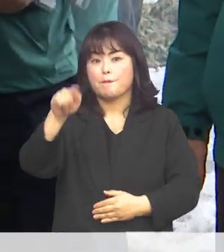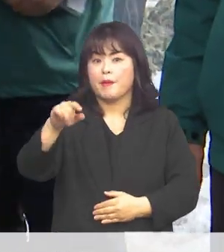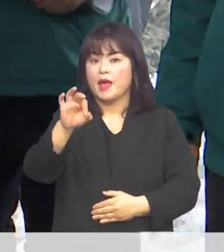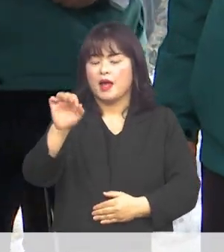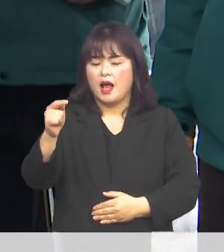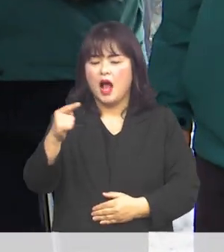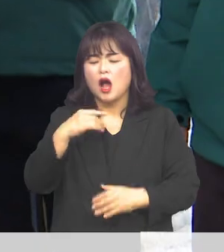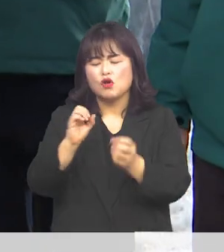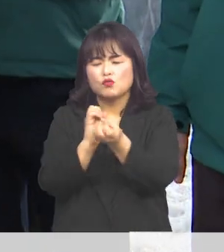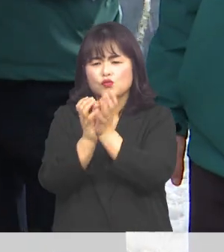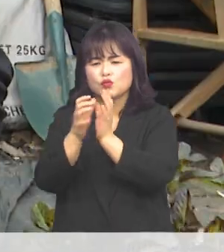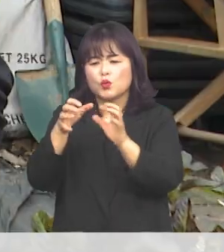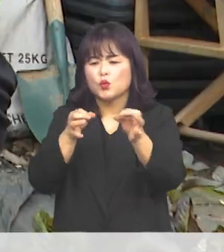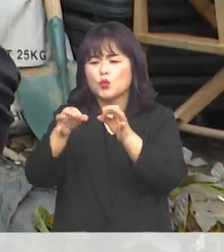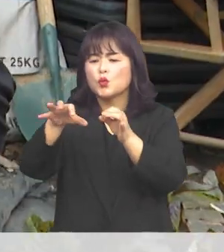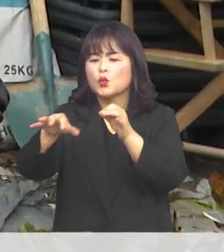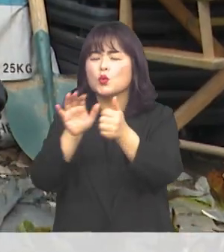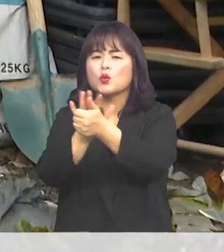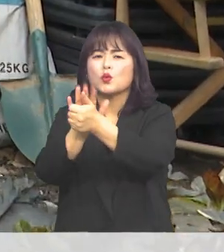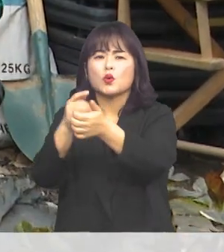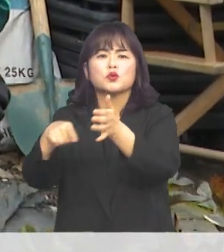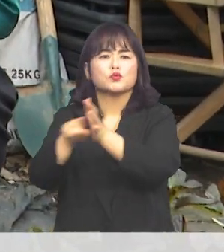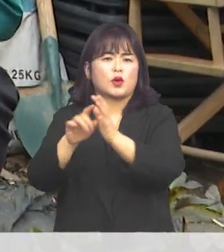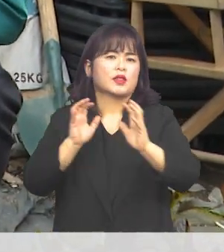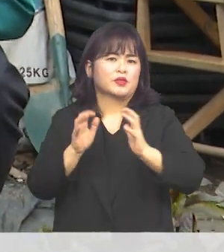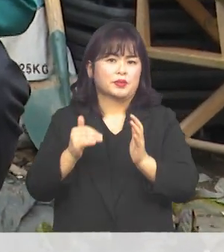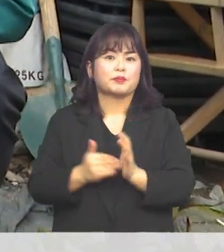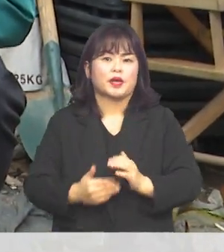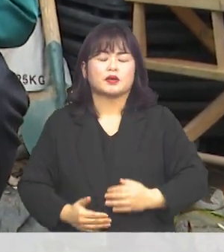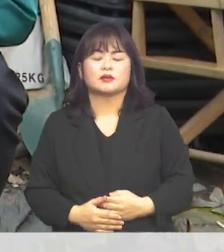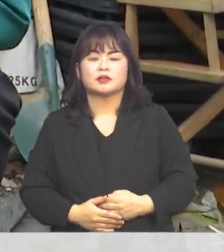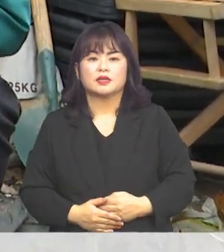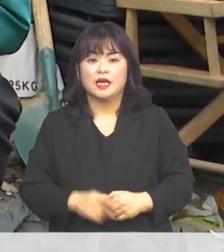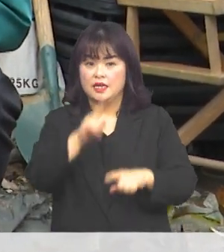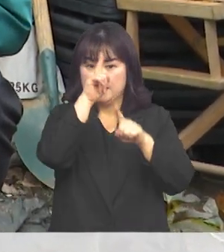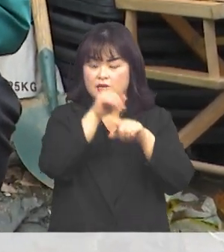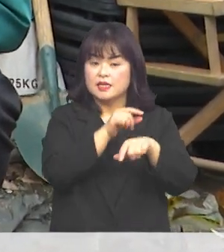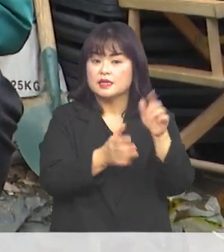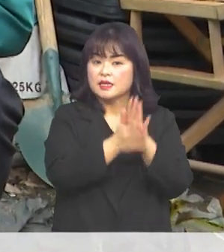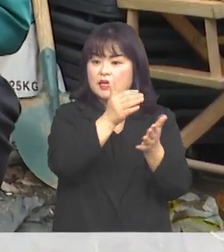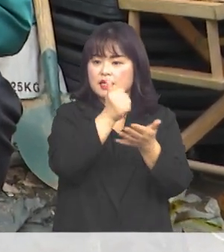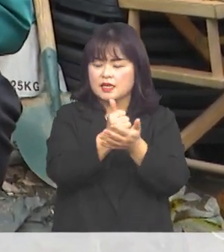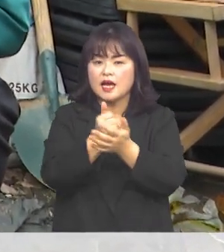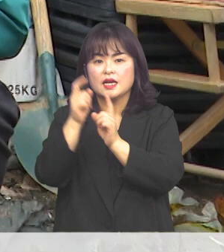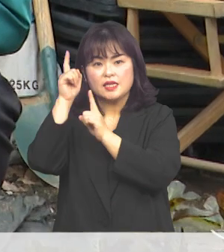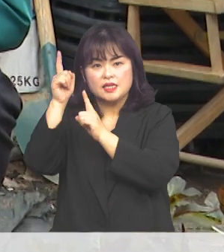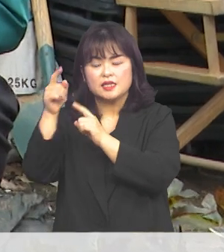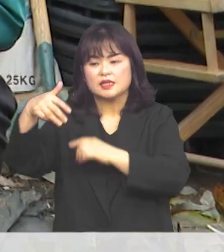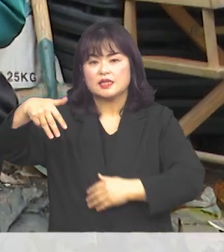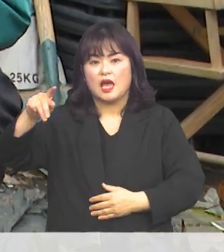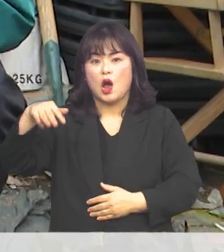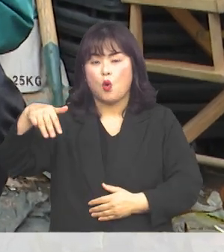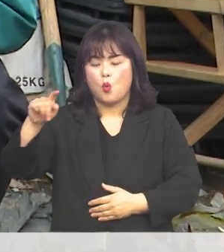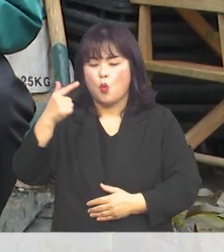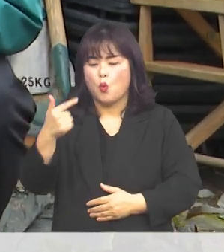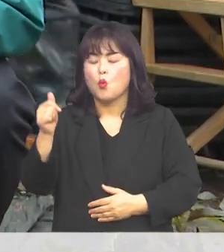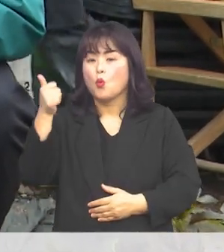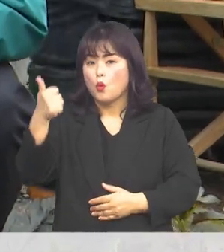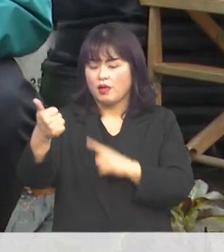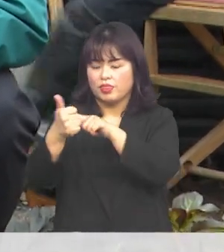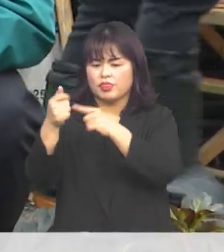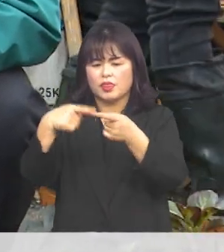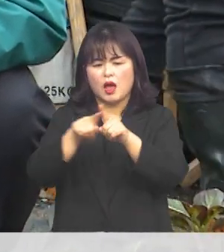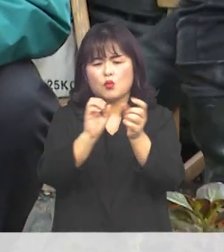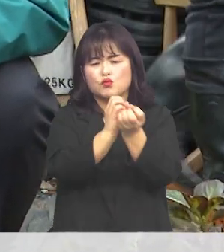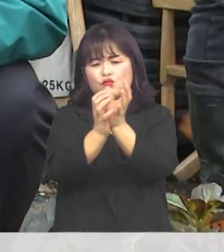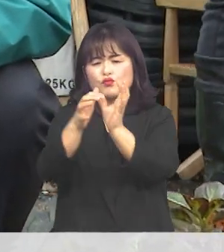입은 농가를 방문해 현장을 살피고 피해 농민 지원 대책을 논의했습니다. 이 시장과 이 차관이 방문한 남사읍 진목리